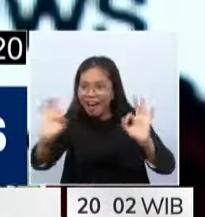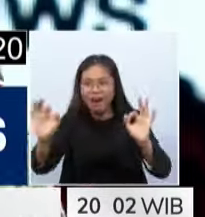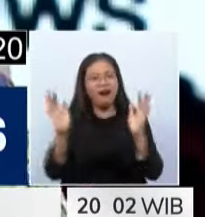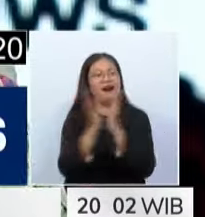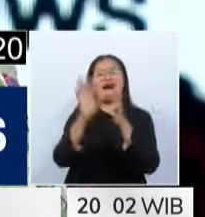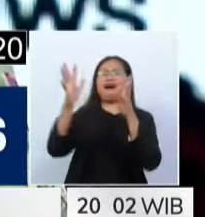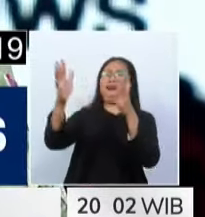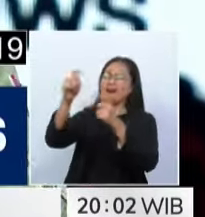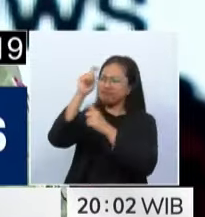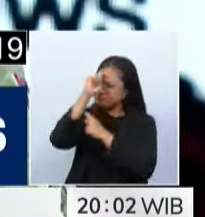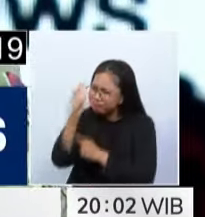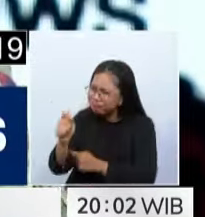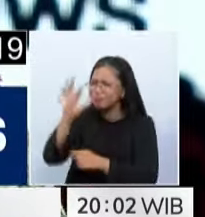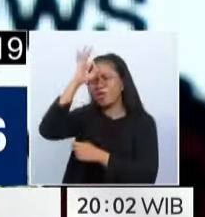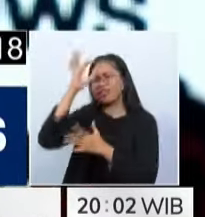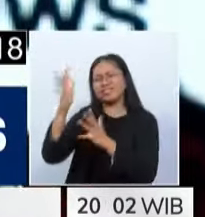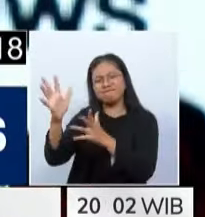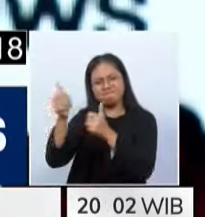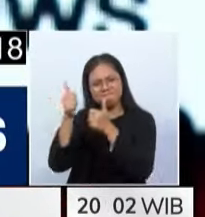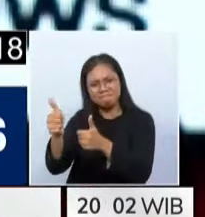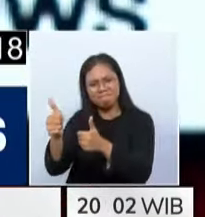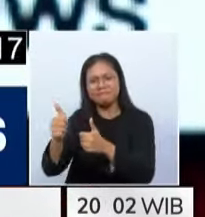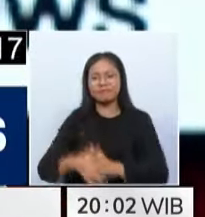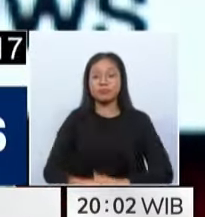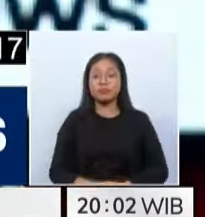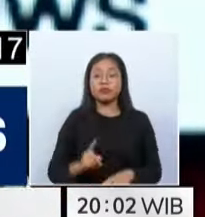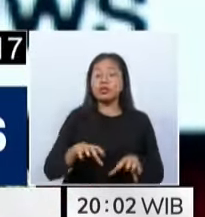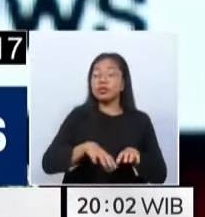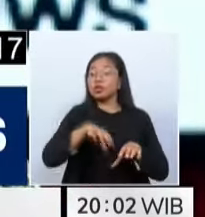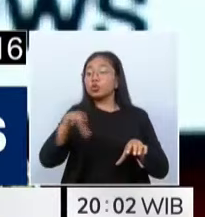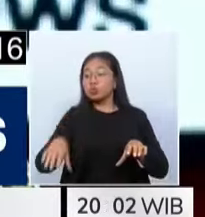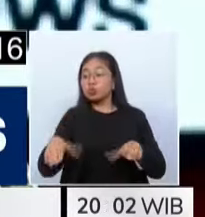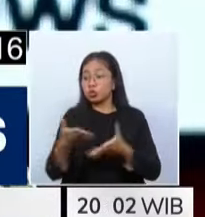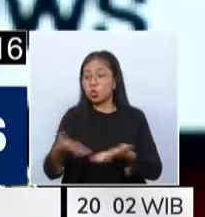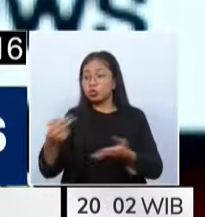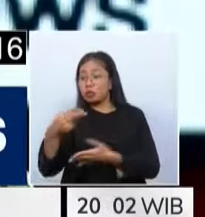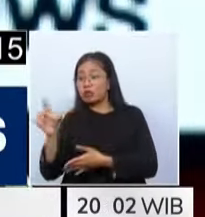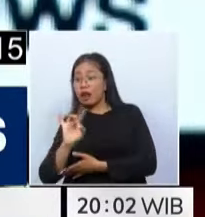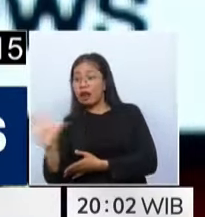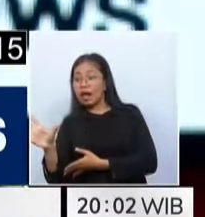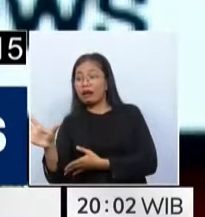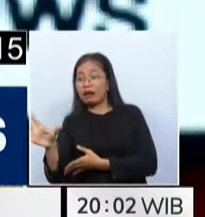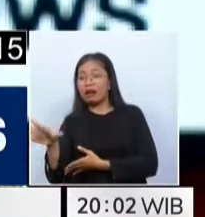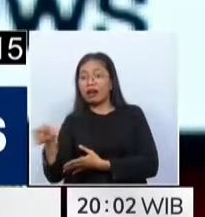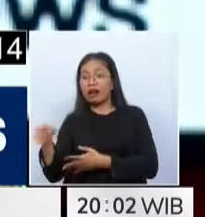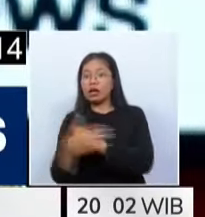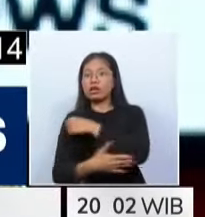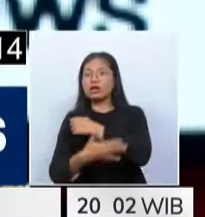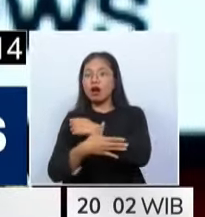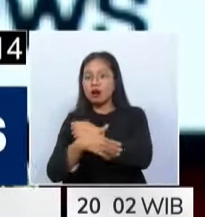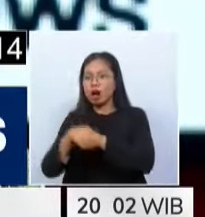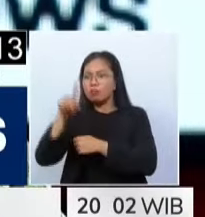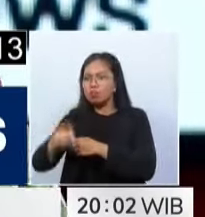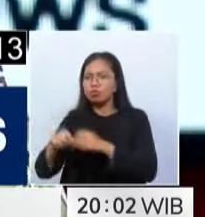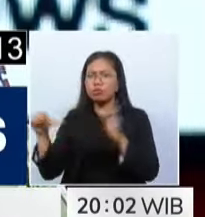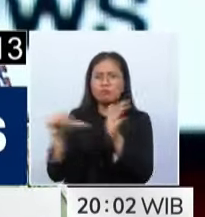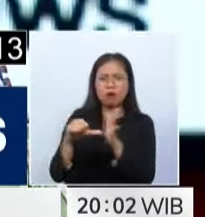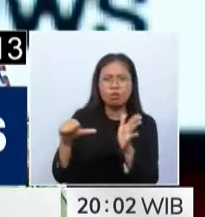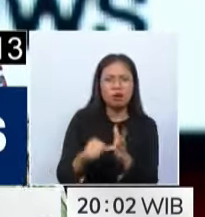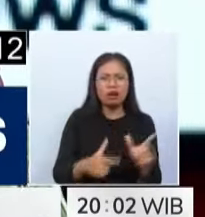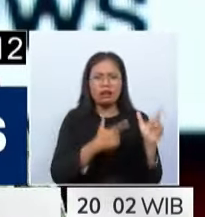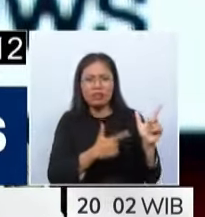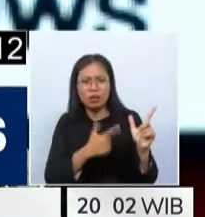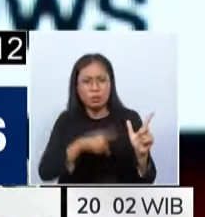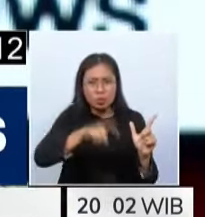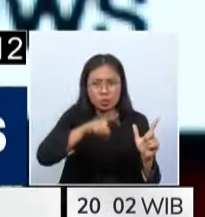kemudian terjadi pada situasi belahan yang lain yang membutuhkan katakan bantuan dari TNI maka di situlah